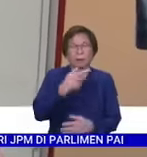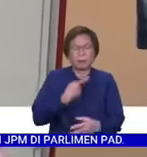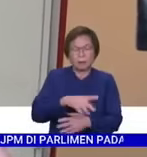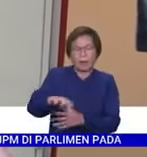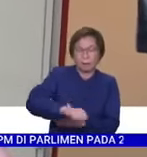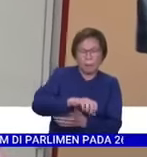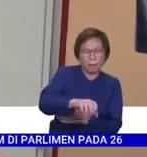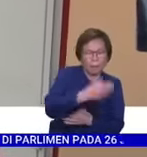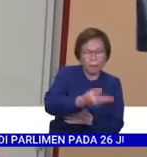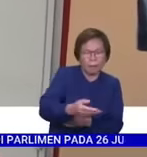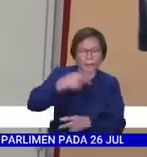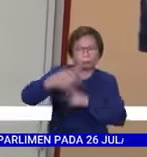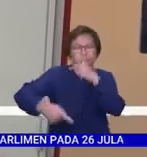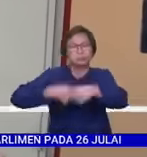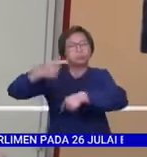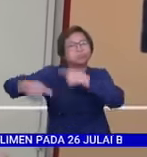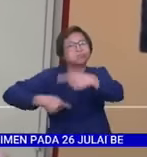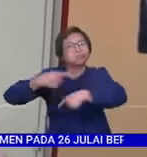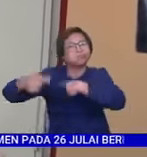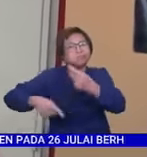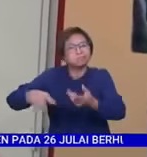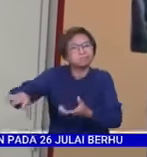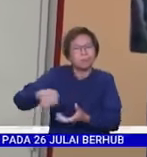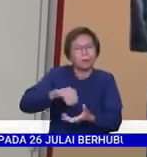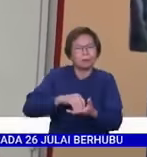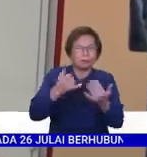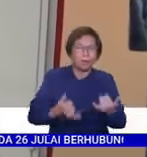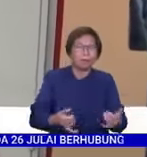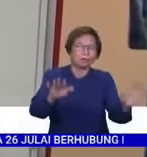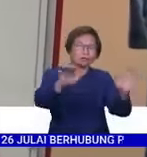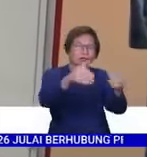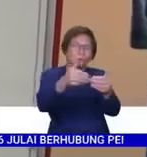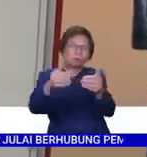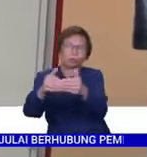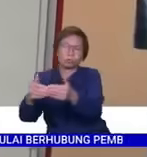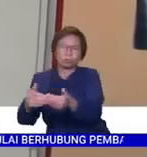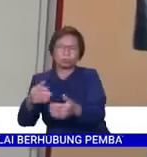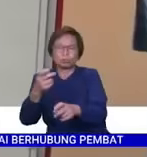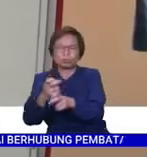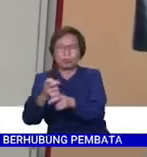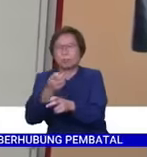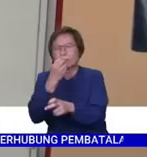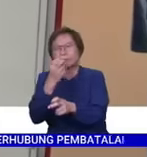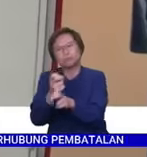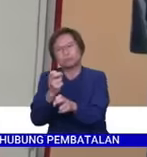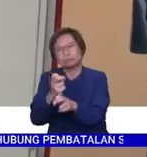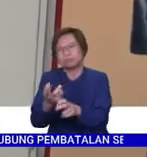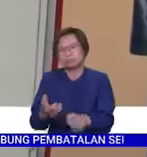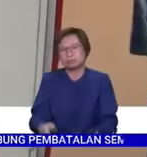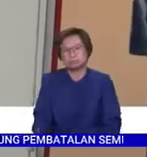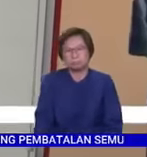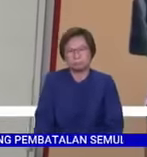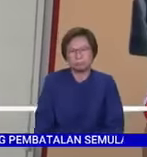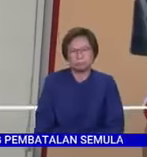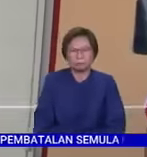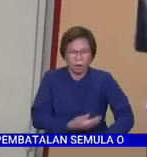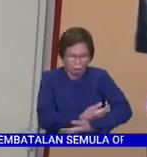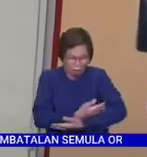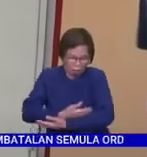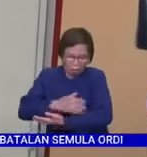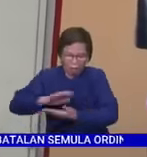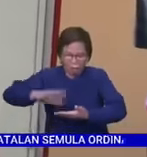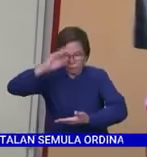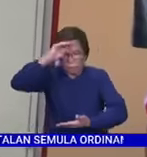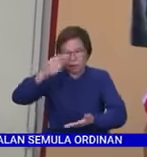nian kau teruskan ke Dewa Trimurti Betutu game semisalnya enak makan apel Henna anak